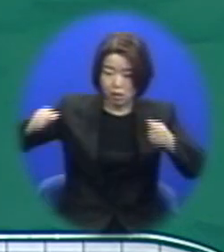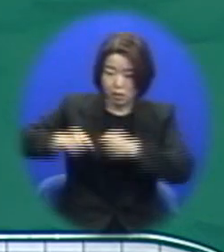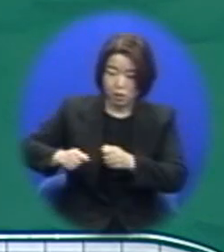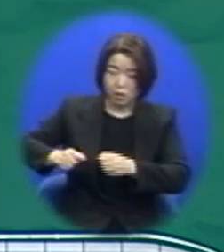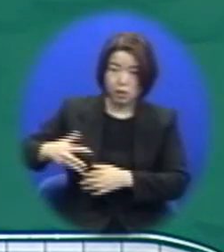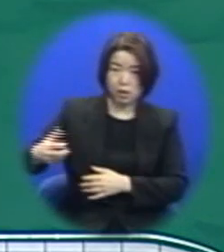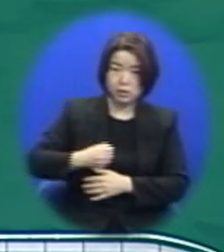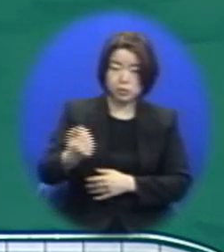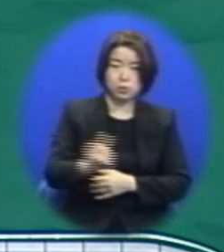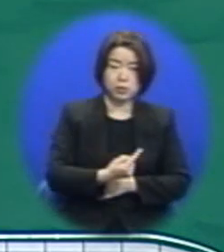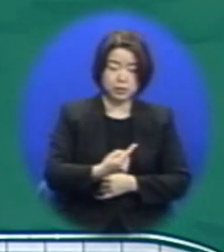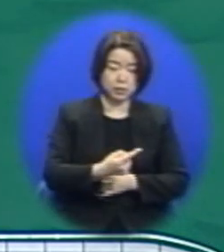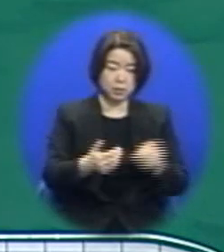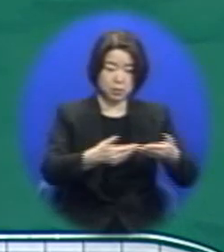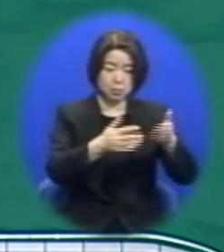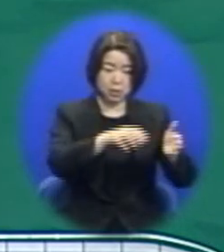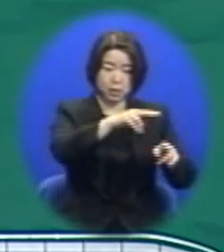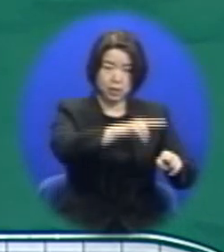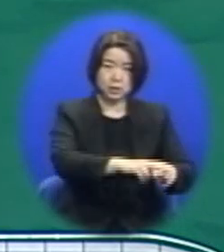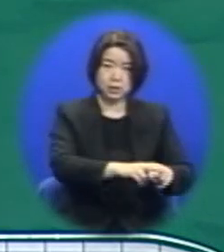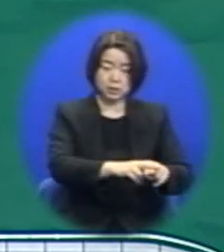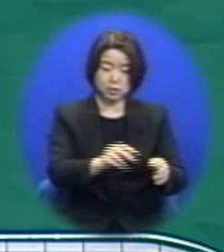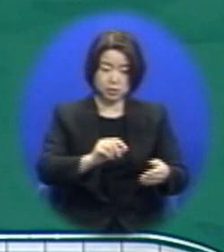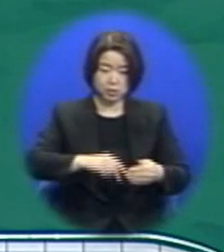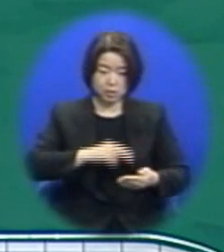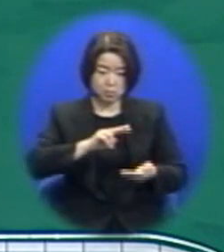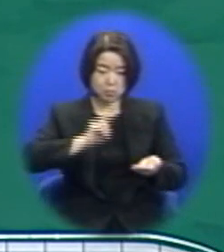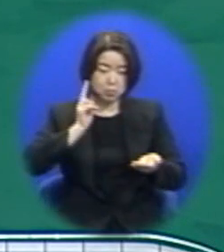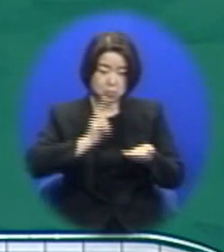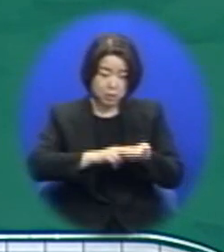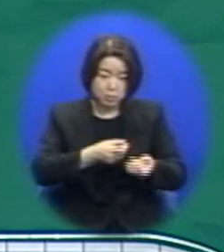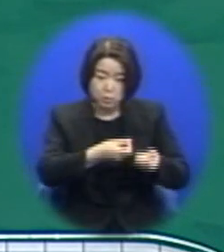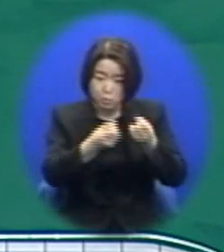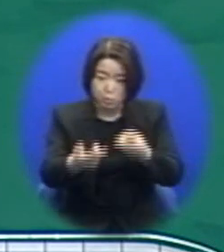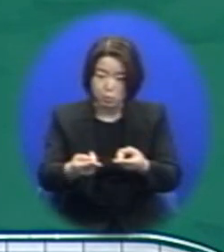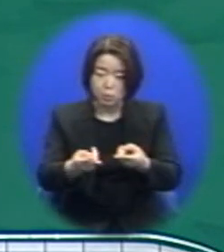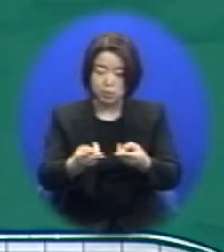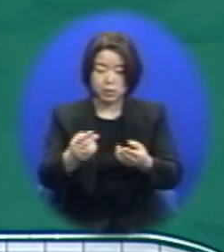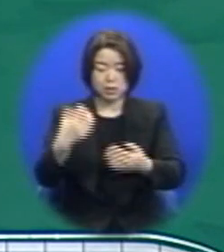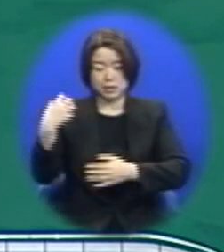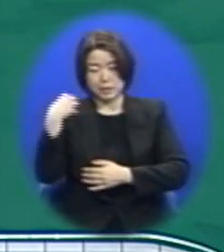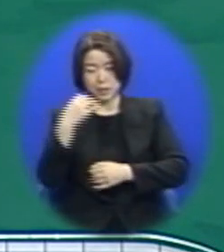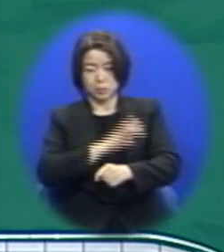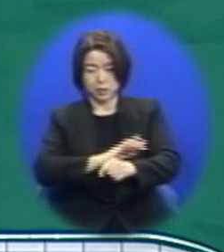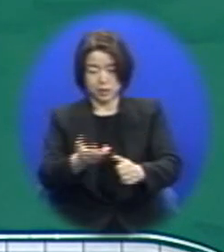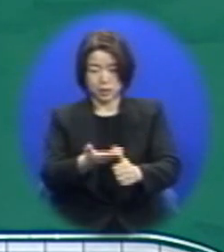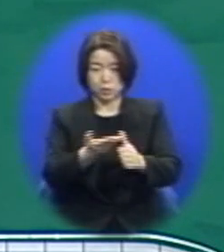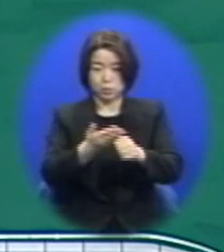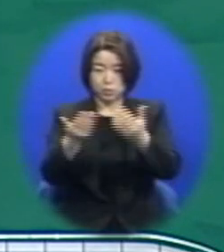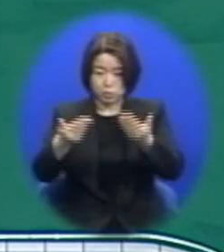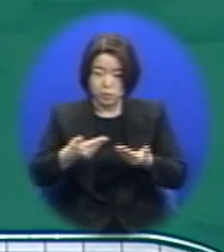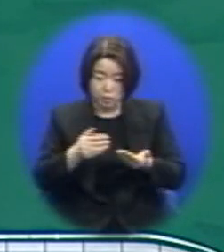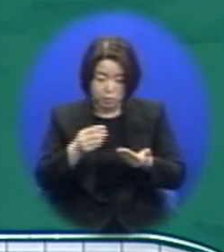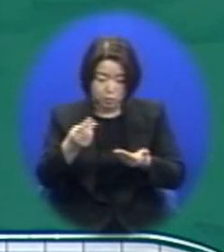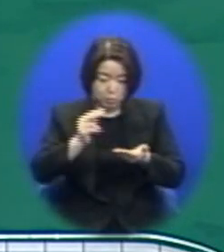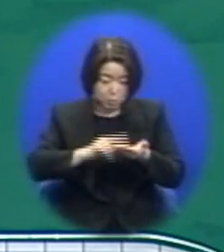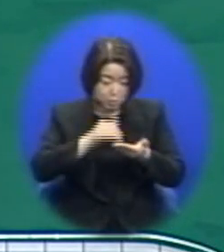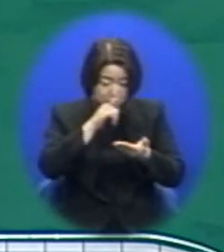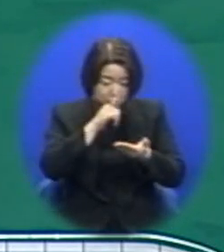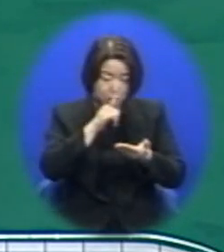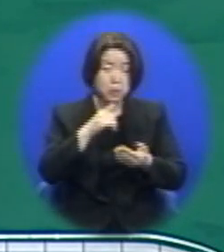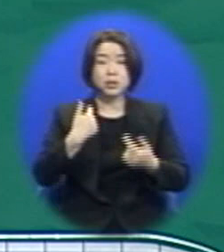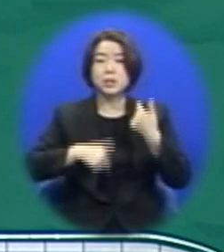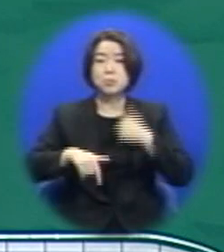앉아서 쪽지를 내미는데 책임지고 잘 길러주세요 이렇게 쓰여져 있다면 여러분 기쁘세요?